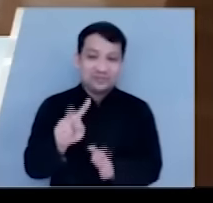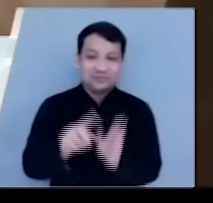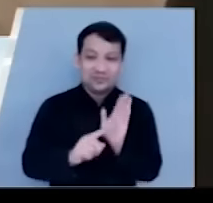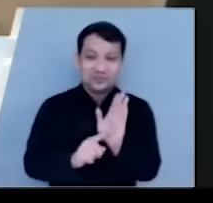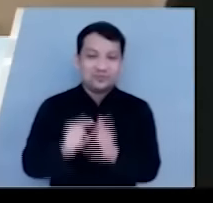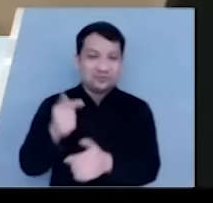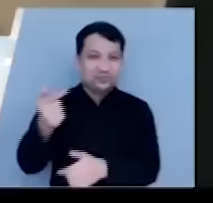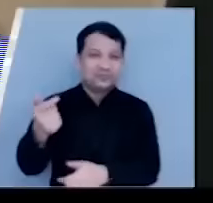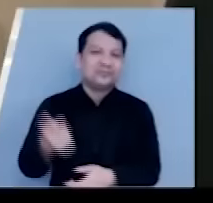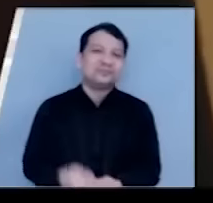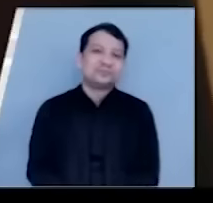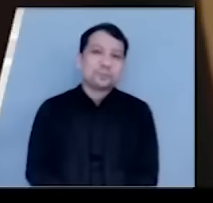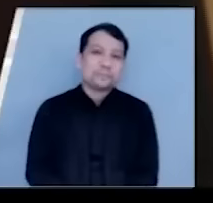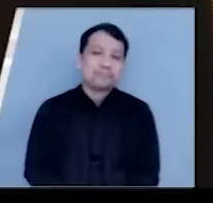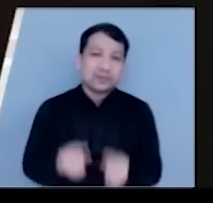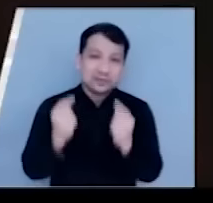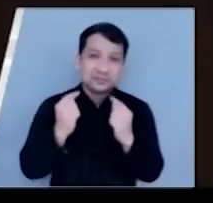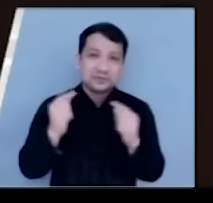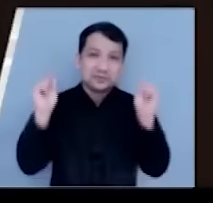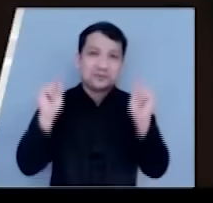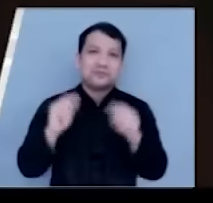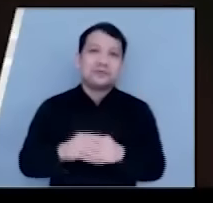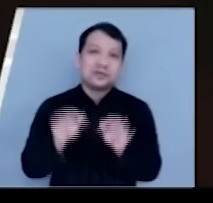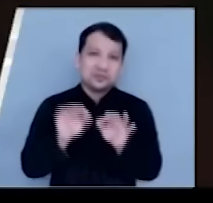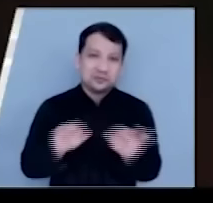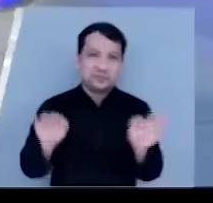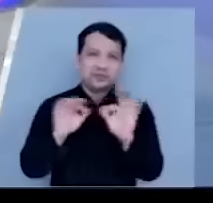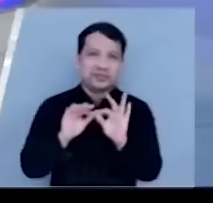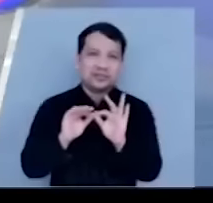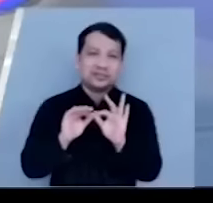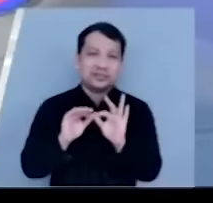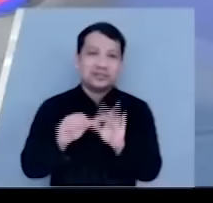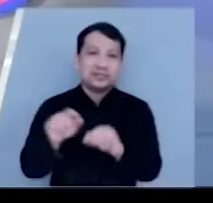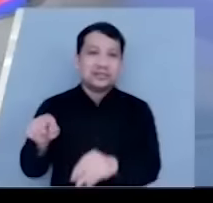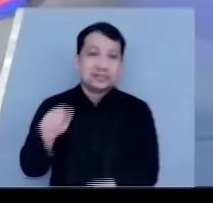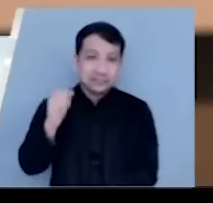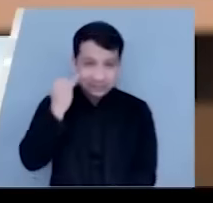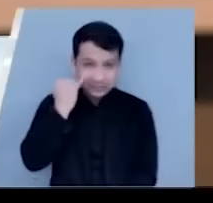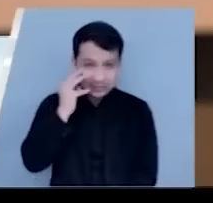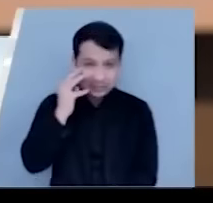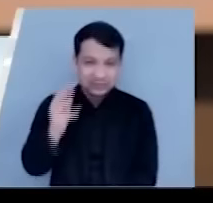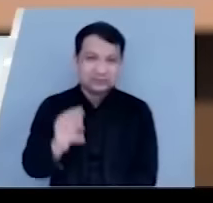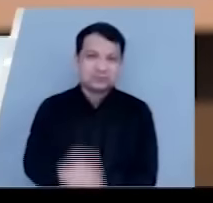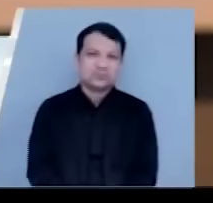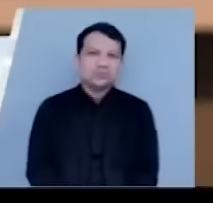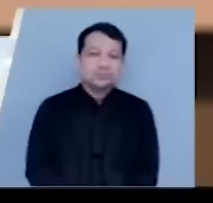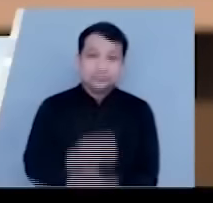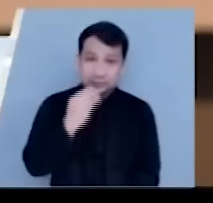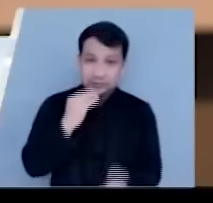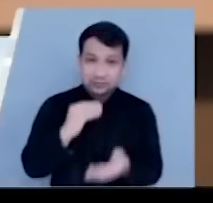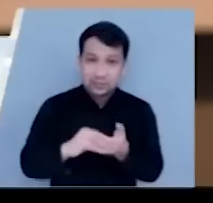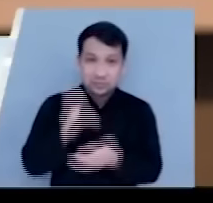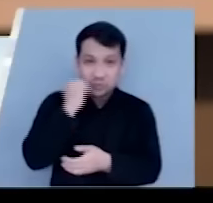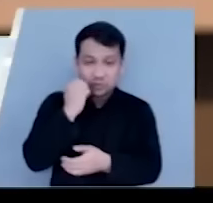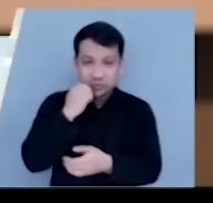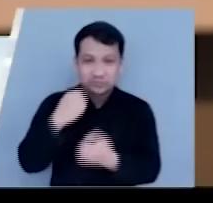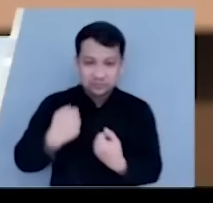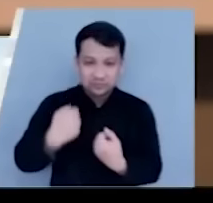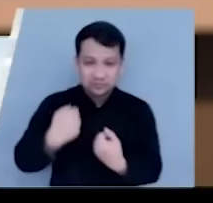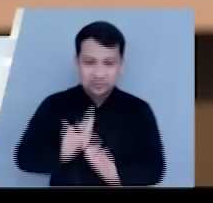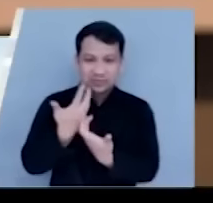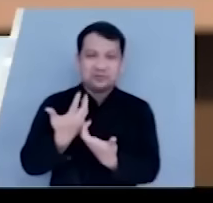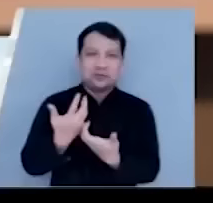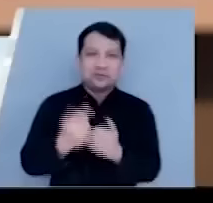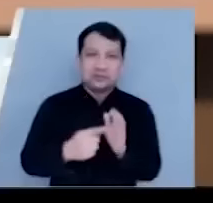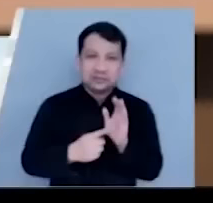of the show, ang mas importante raw para kay Jill. Meron nag-message sa akin every day na na-inspire daw sila sa show, na-inspire